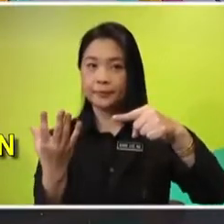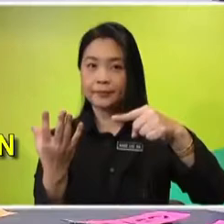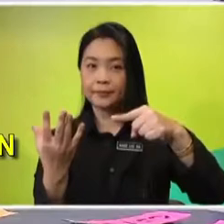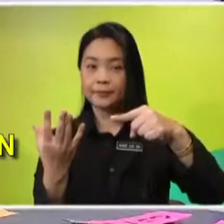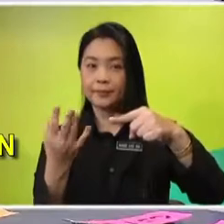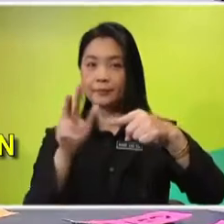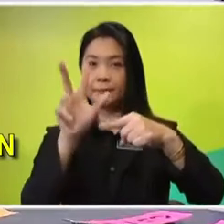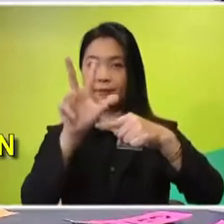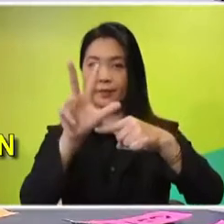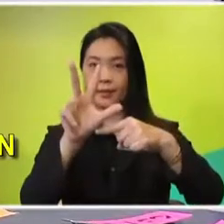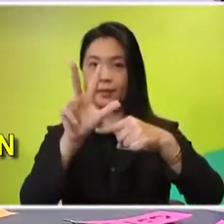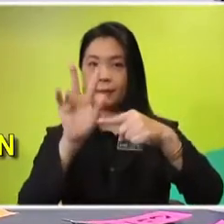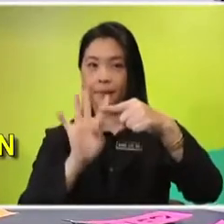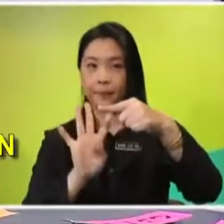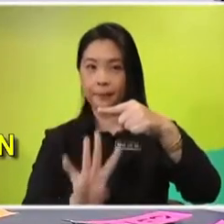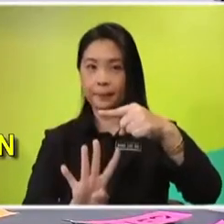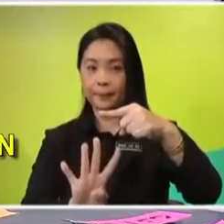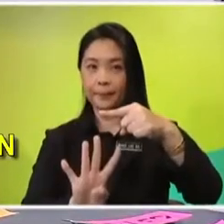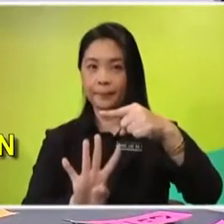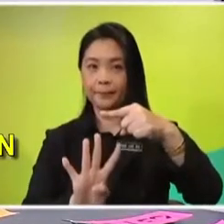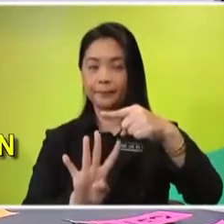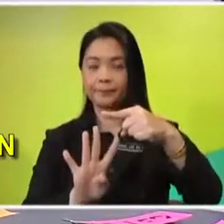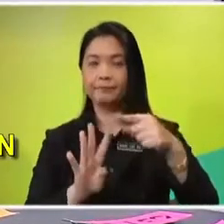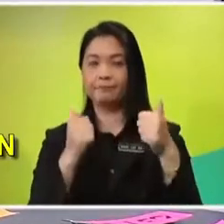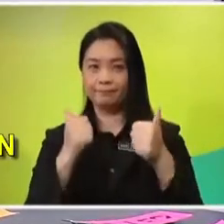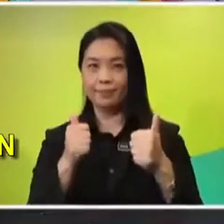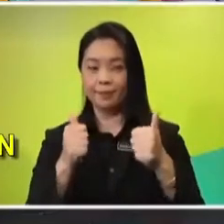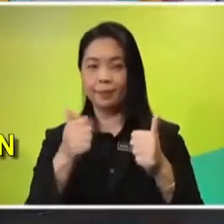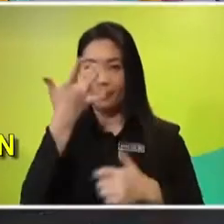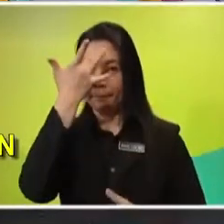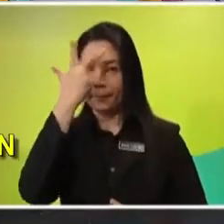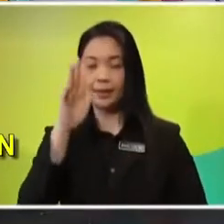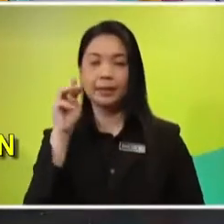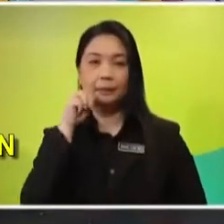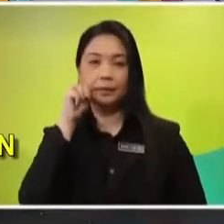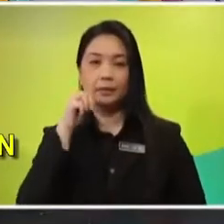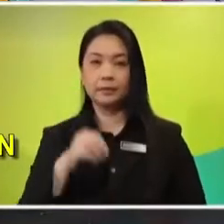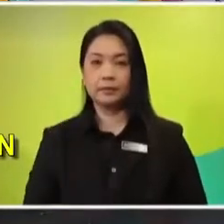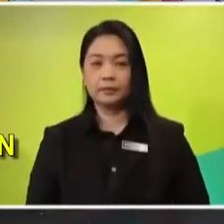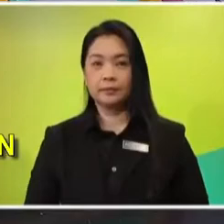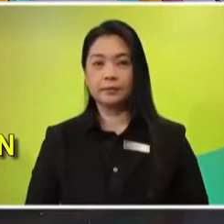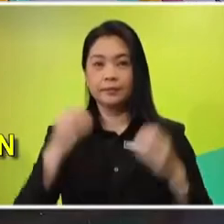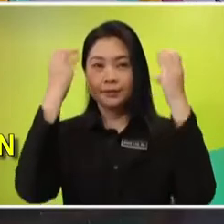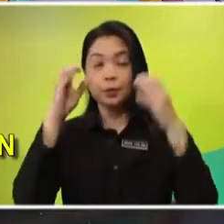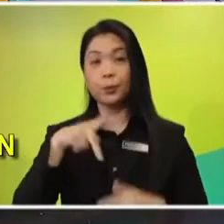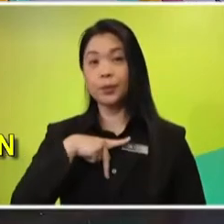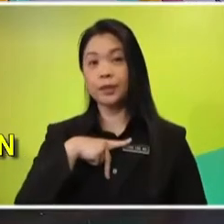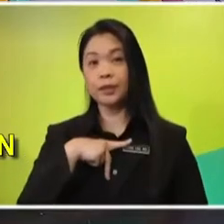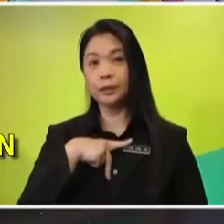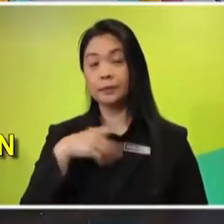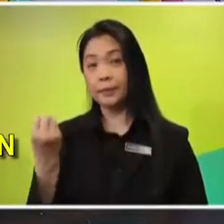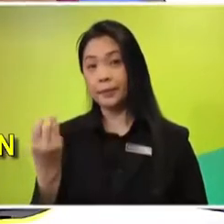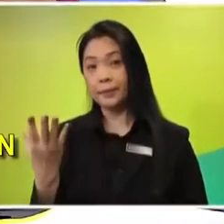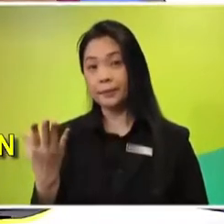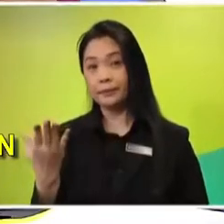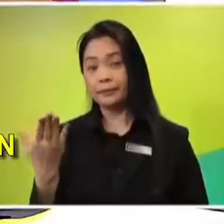ialah 3/4, cikgu. Bagus. Pandai, Mira. Okey. Okay. Cikgu punya pula? Cikgu punya pula. Ha. Cikgu